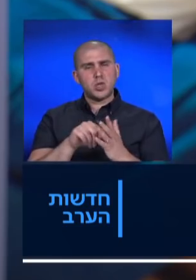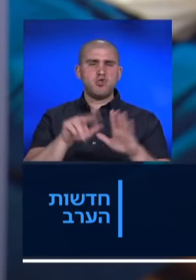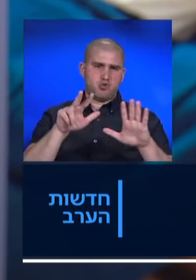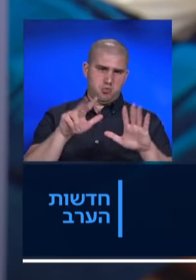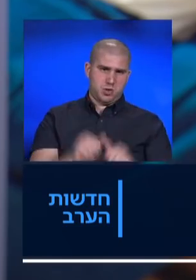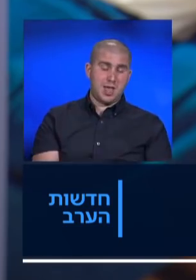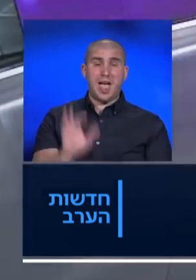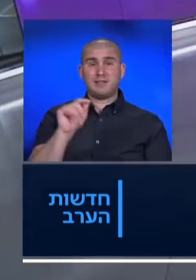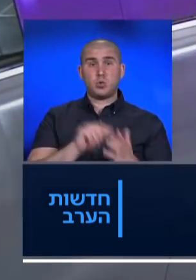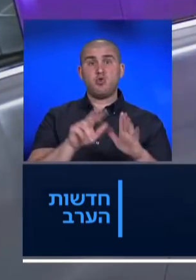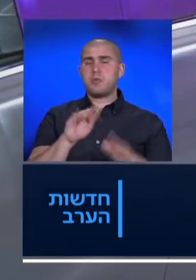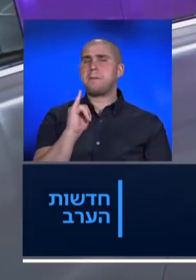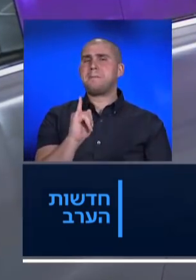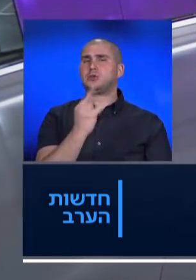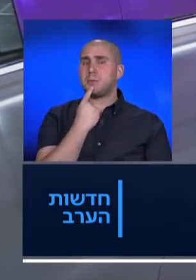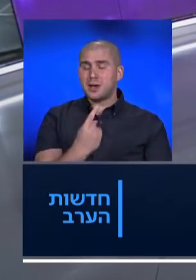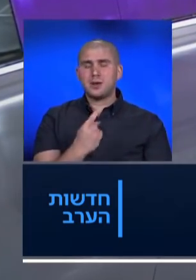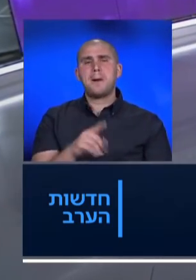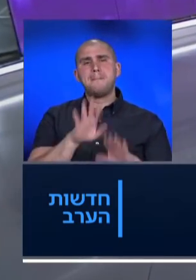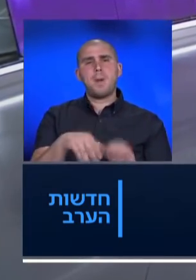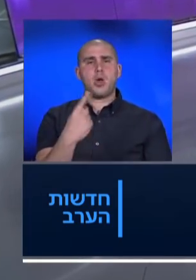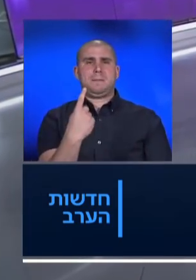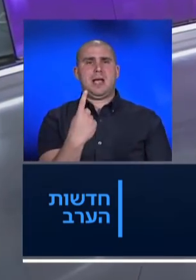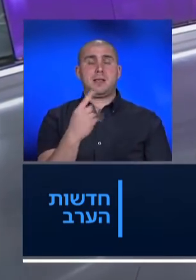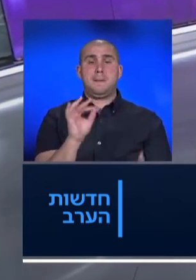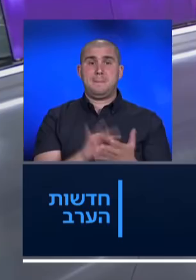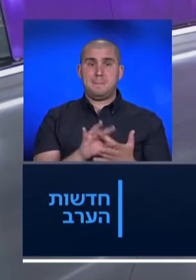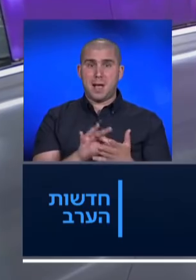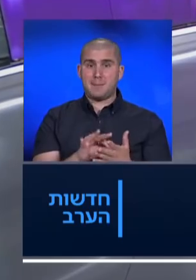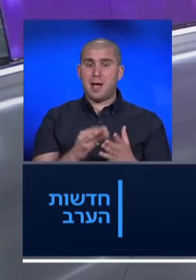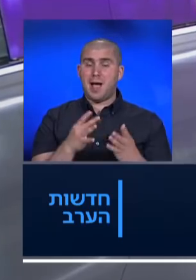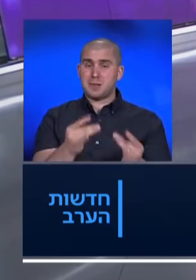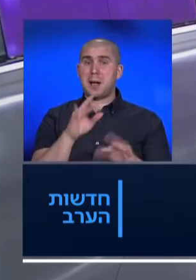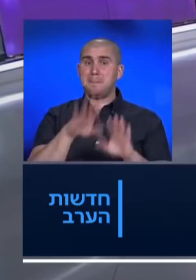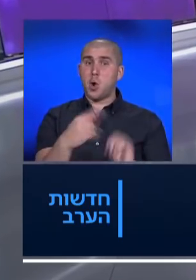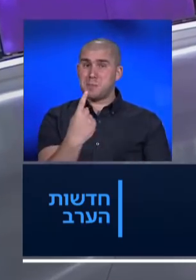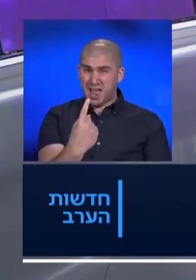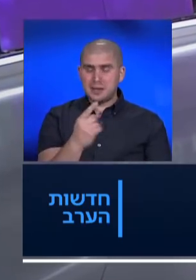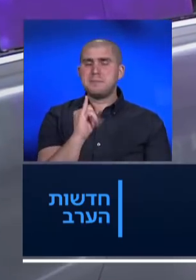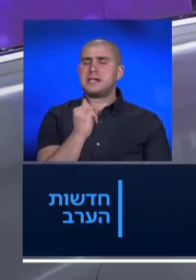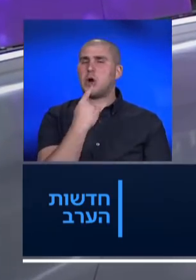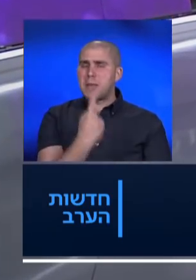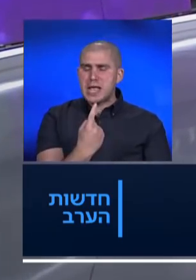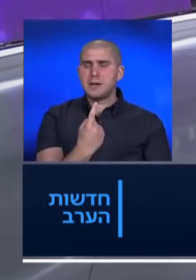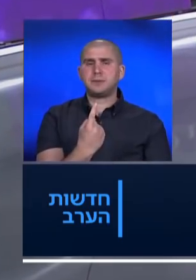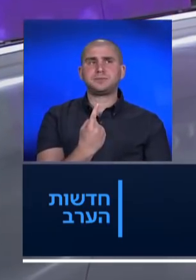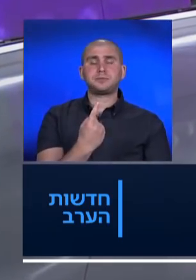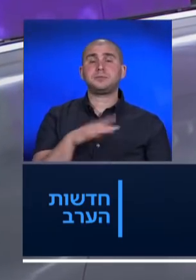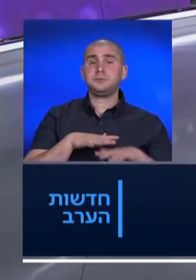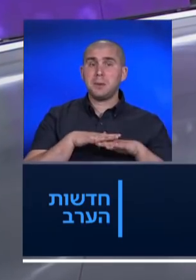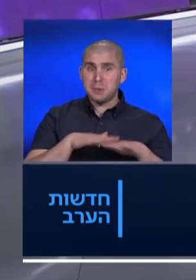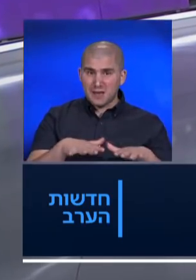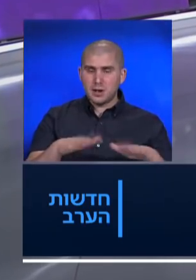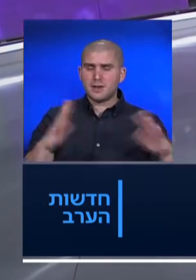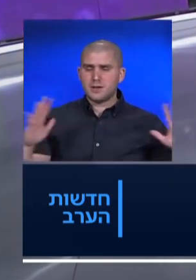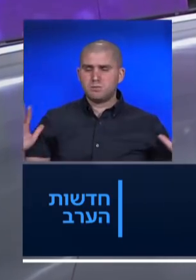0.8, מה זה אומר? זה אומר קטן מ-1. ברגע שמקדם ההדבקה קטן מ-1, זה אומר שהמגפה מתכווצת